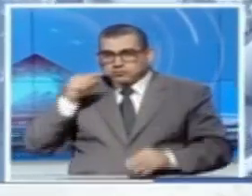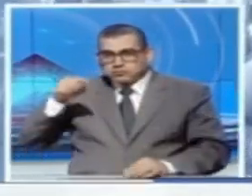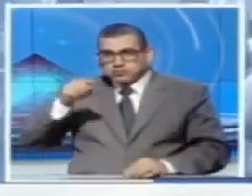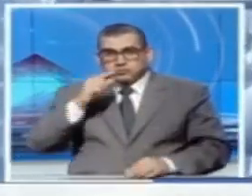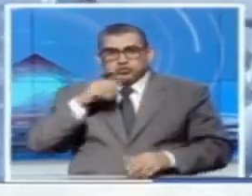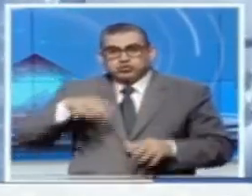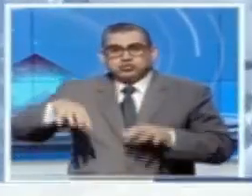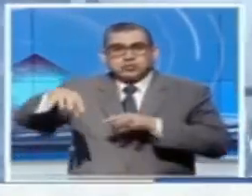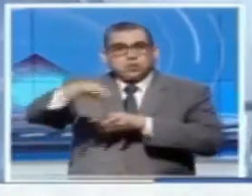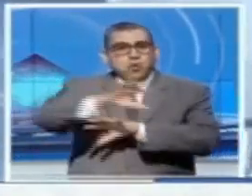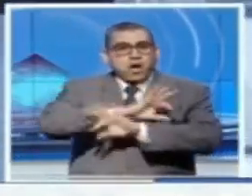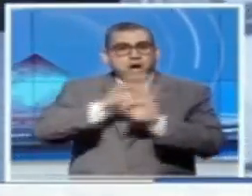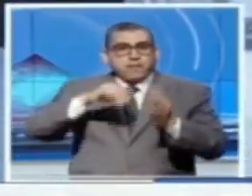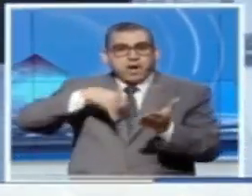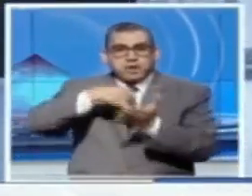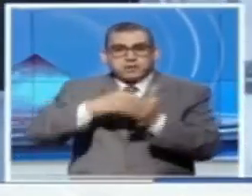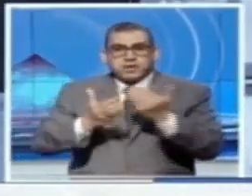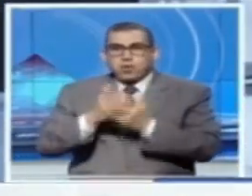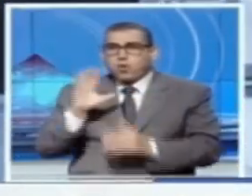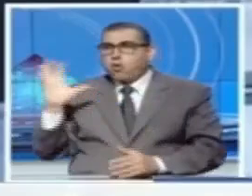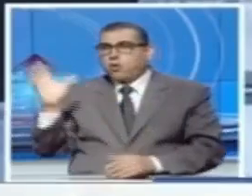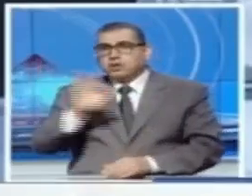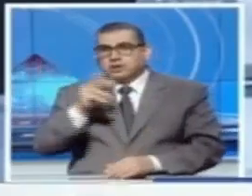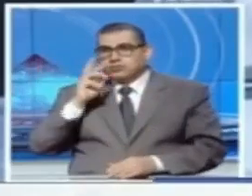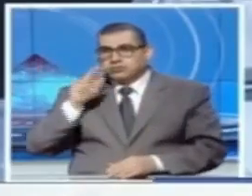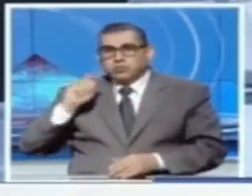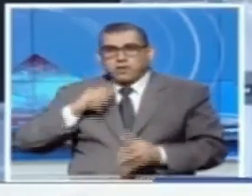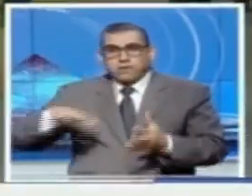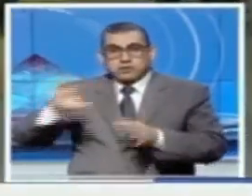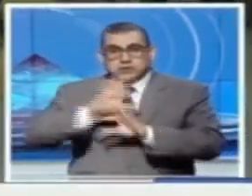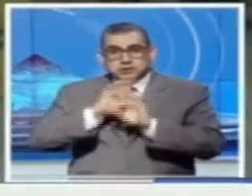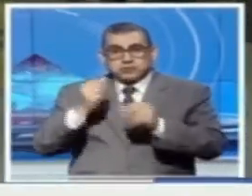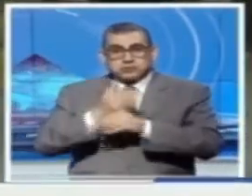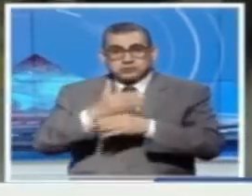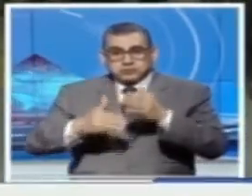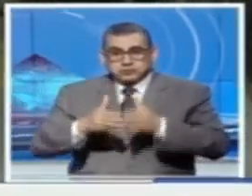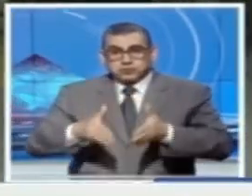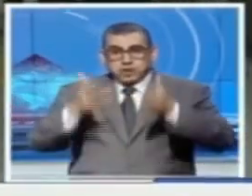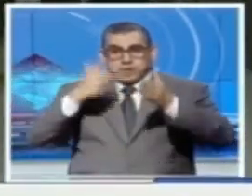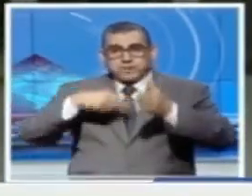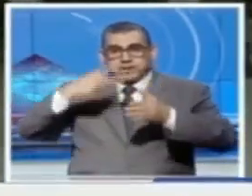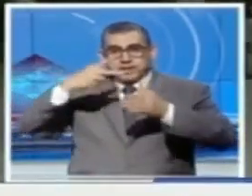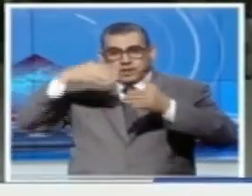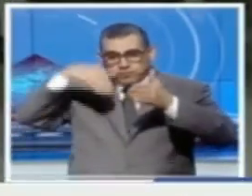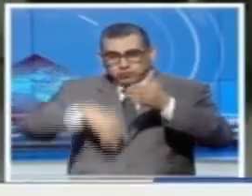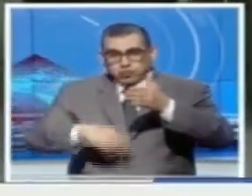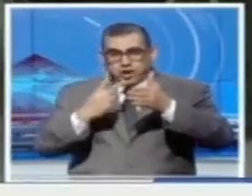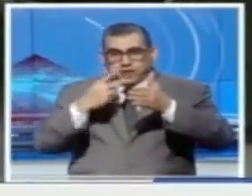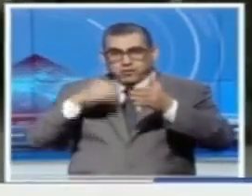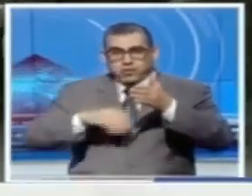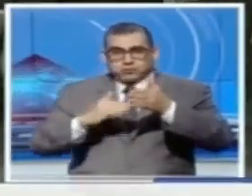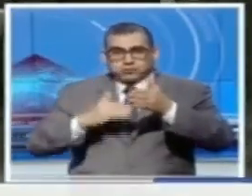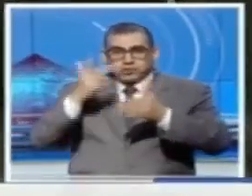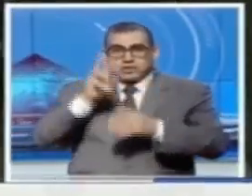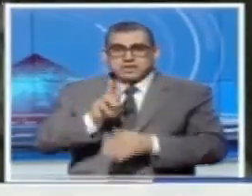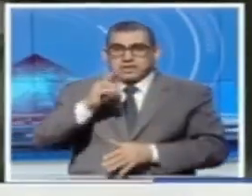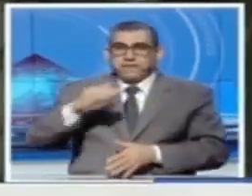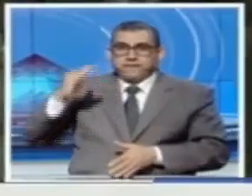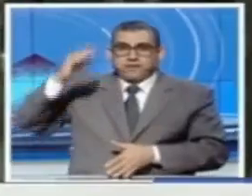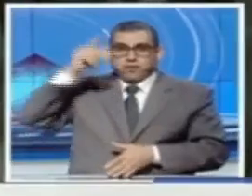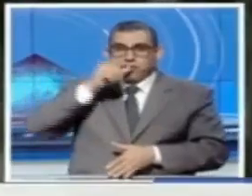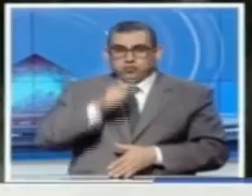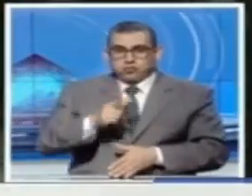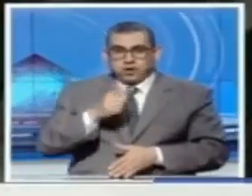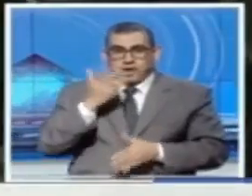المحيطة في العاصمة الإدارية. فالمبنى يتكون من دورين بدروم وطابق أرضي وسبعة طوابق